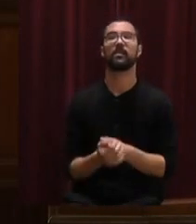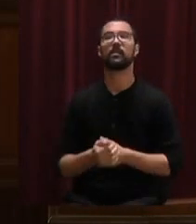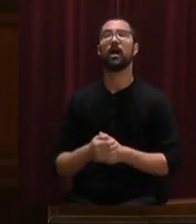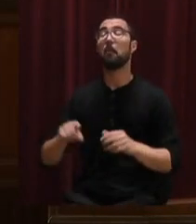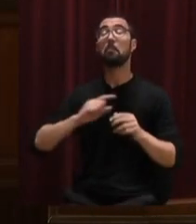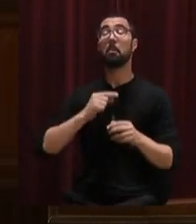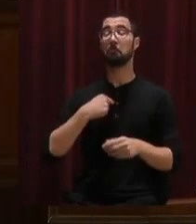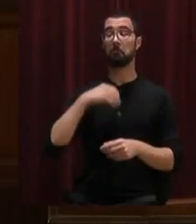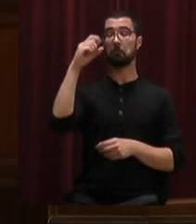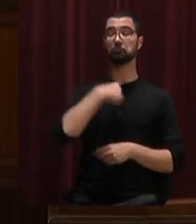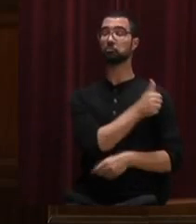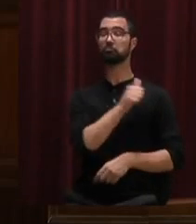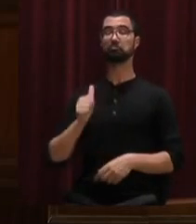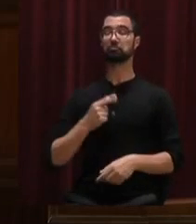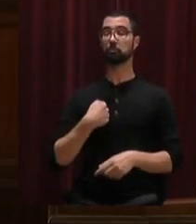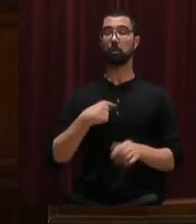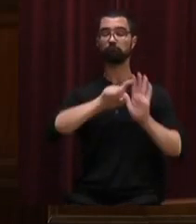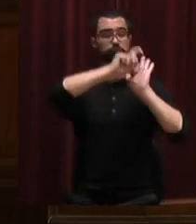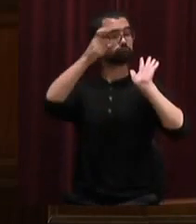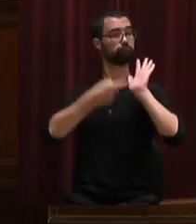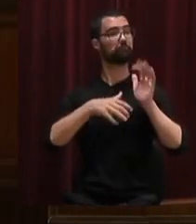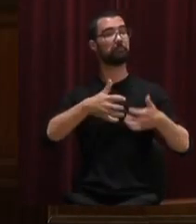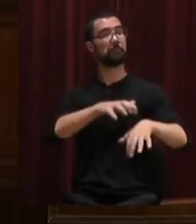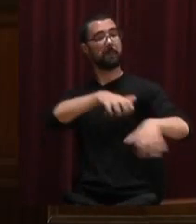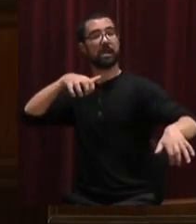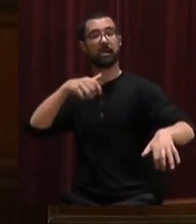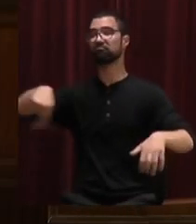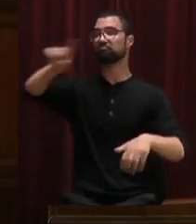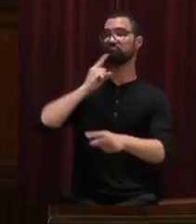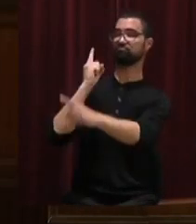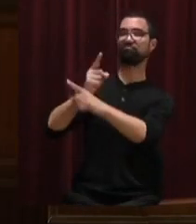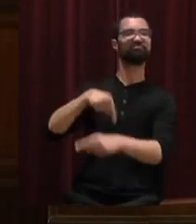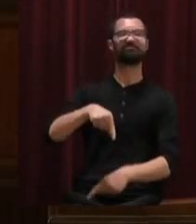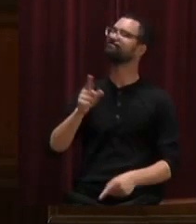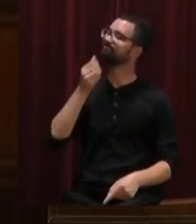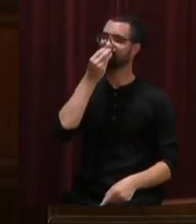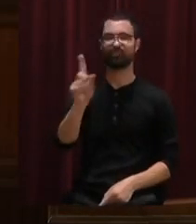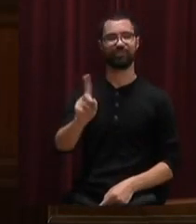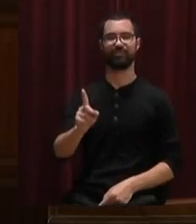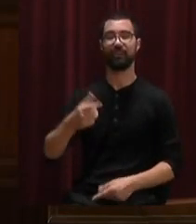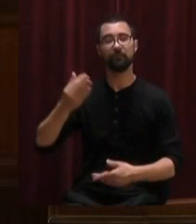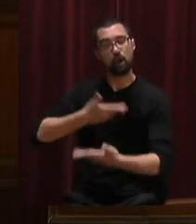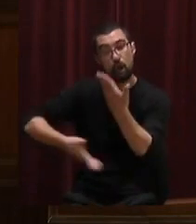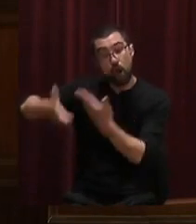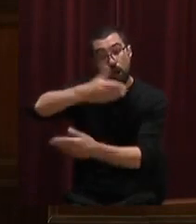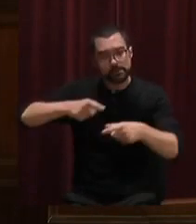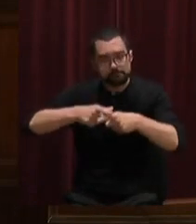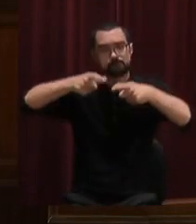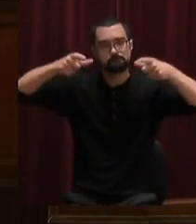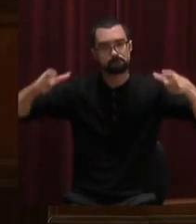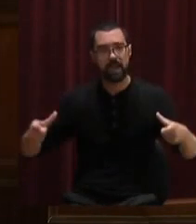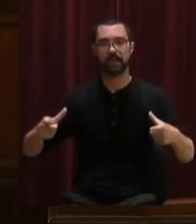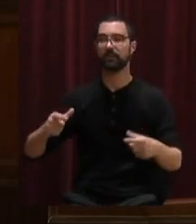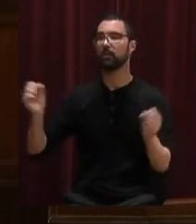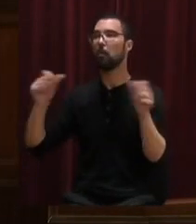absoluta, es troba en la complicitat absoluta, en el consens més ampli. S'aconsegueix pactant en la societat, per avançar cap a un